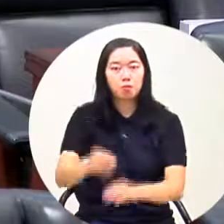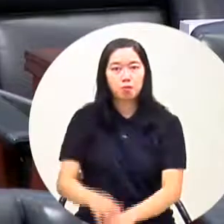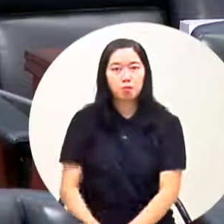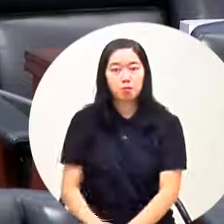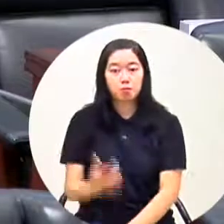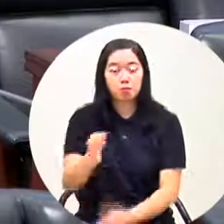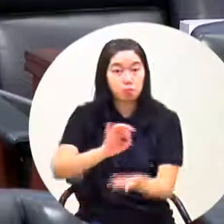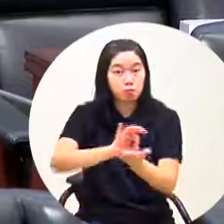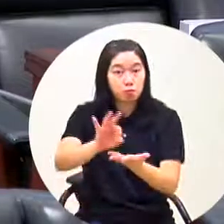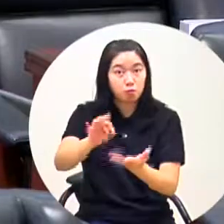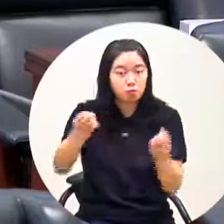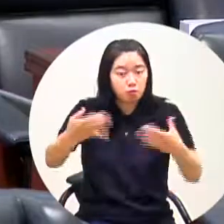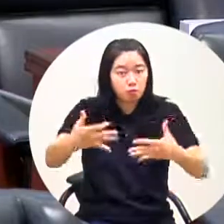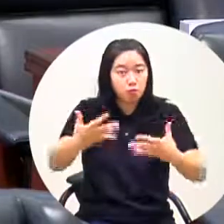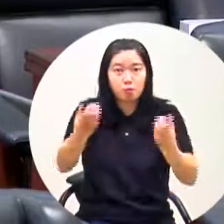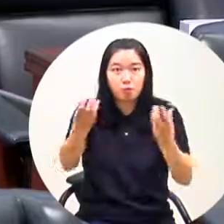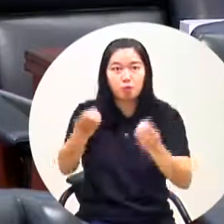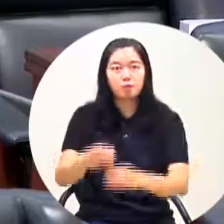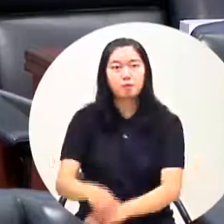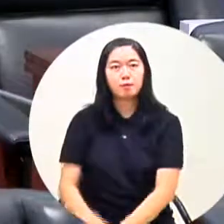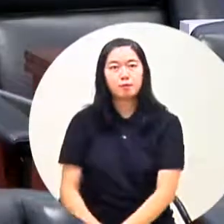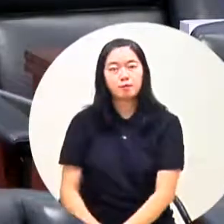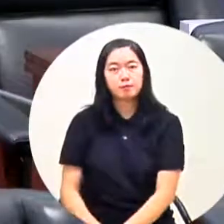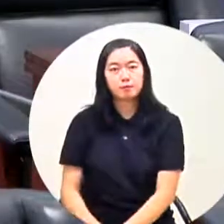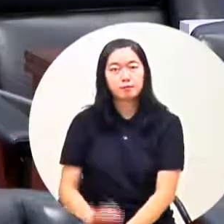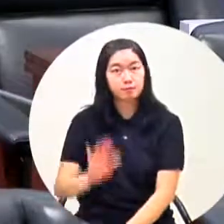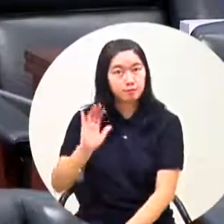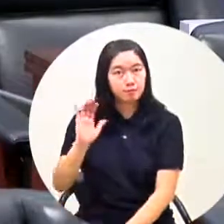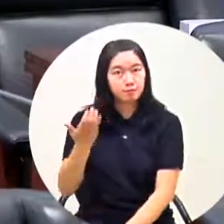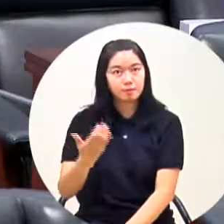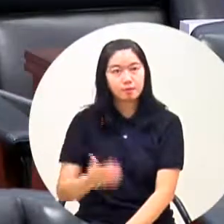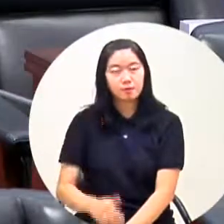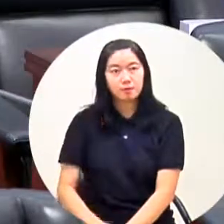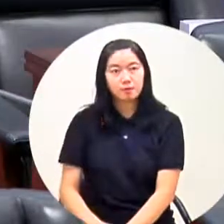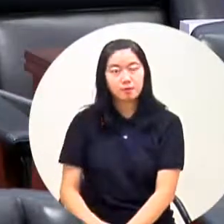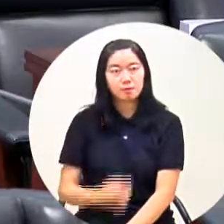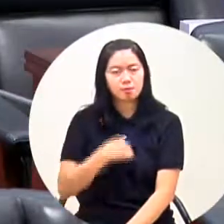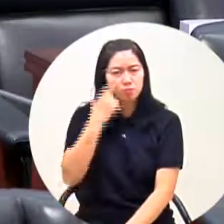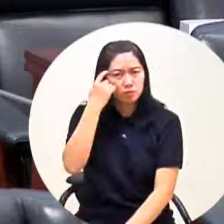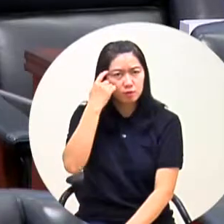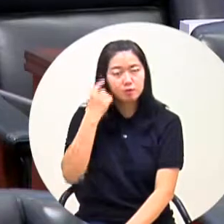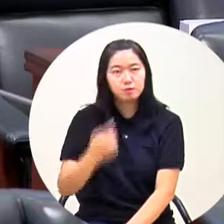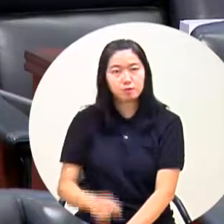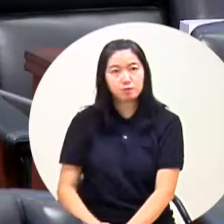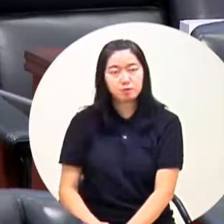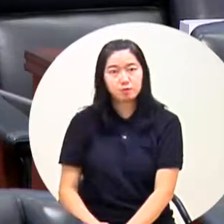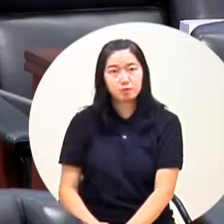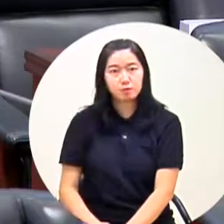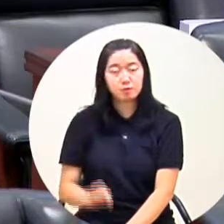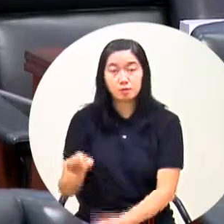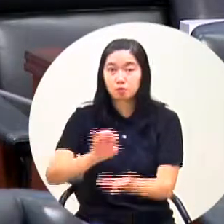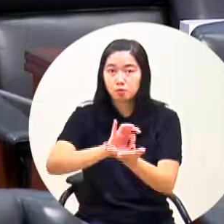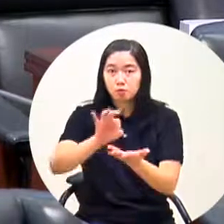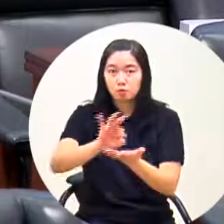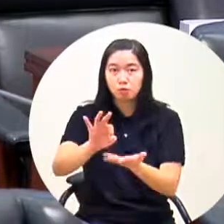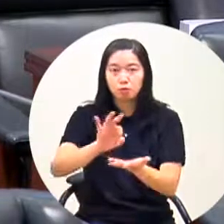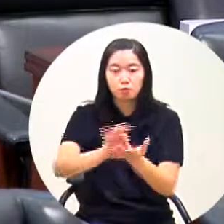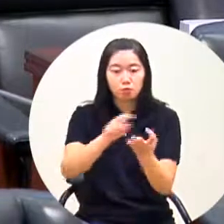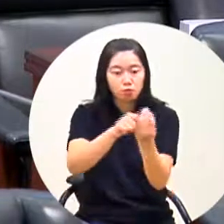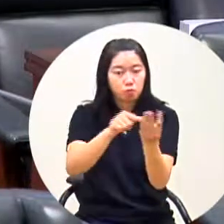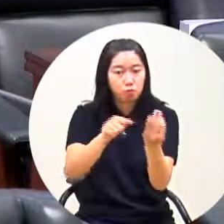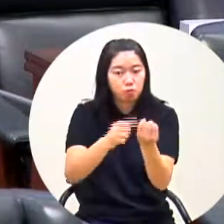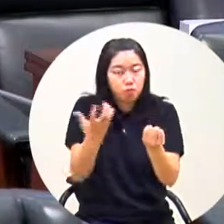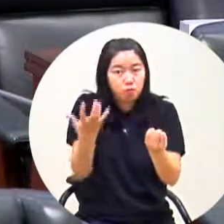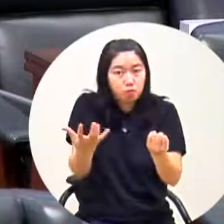的问题的蛋品嘛哈。但是哦，但是本席认为说，用蛋量最多的、最大